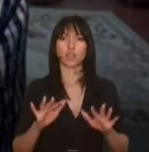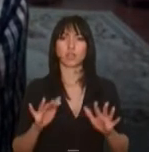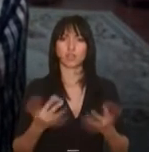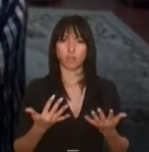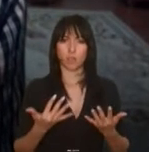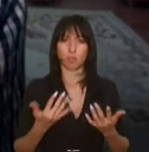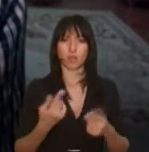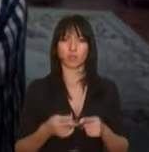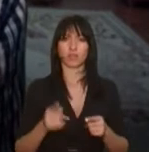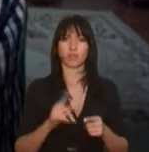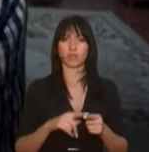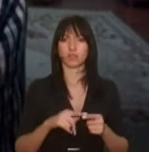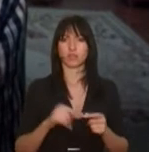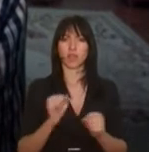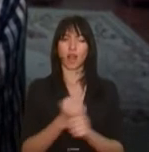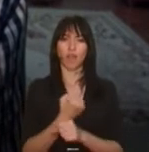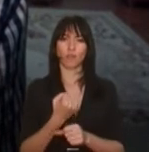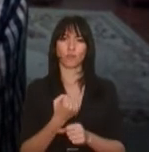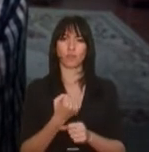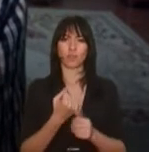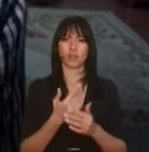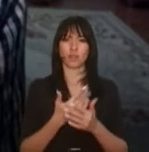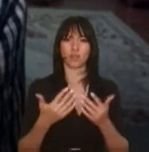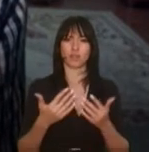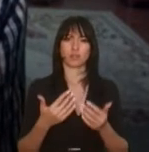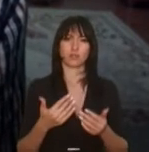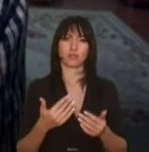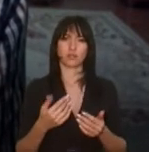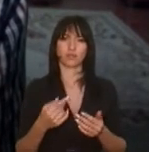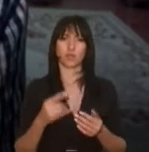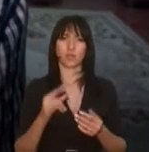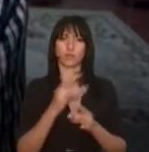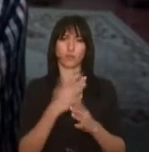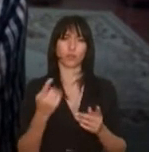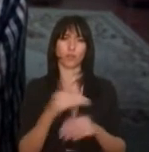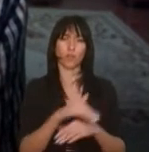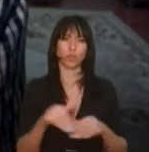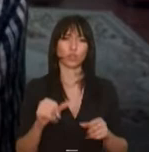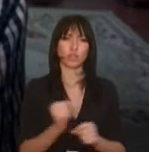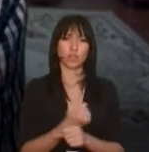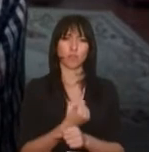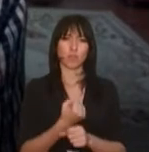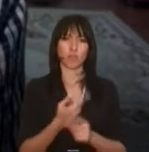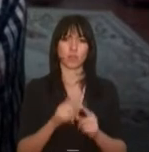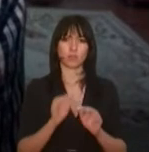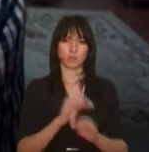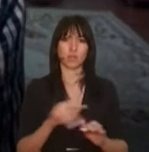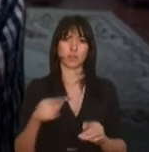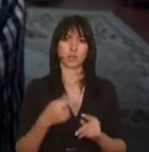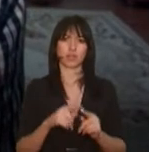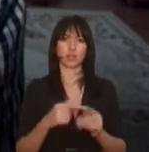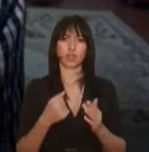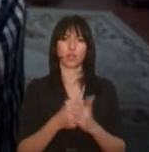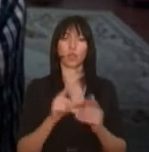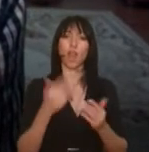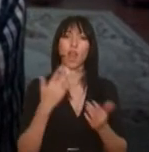є електротравми, це є дорожній травматизм. Ну, і трапляються й випадки шкільного травматизму,